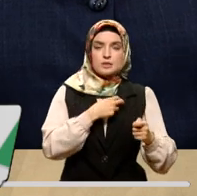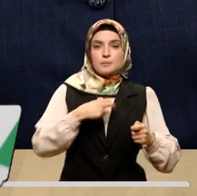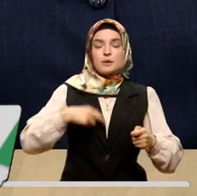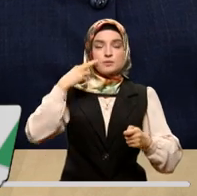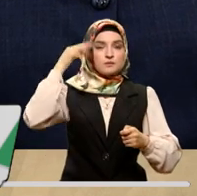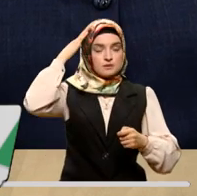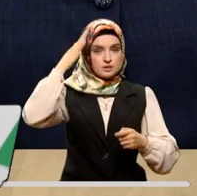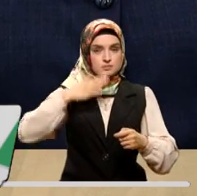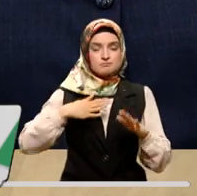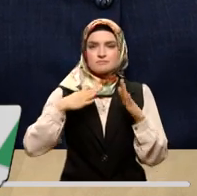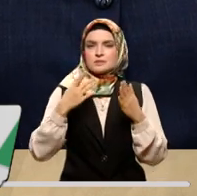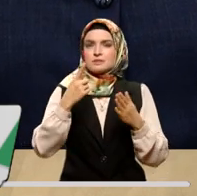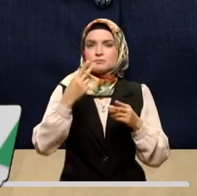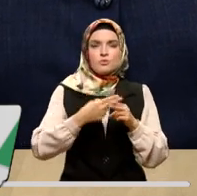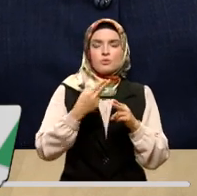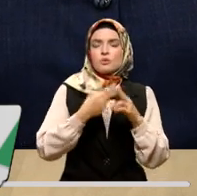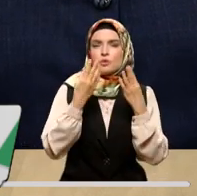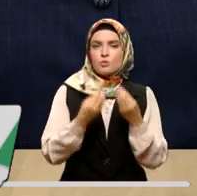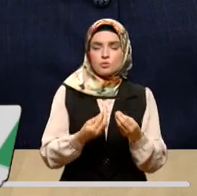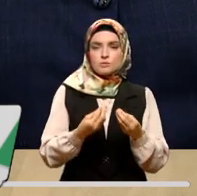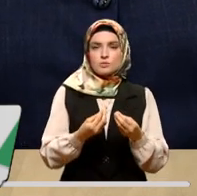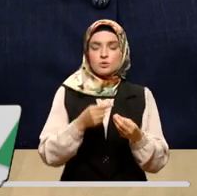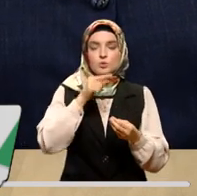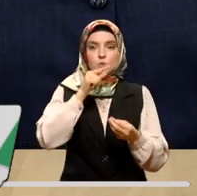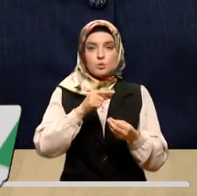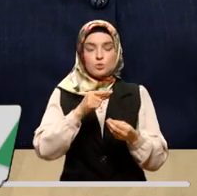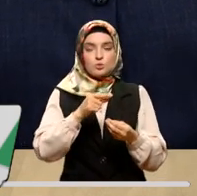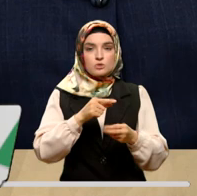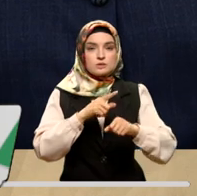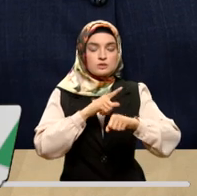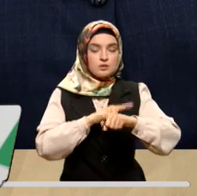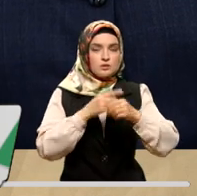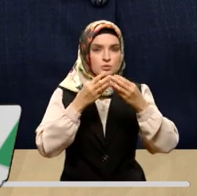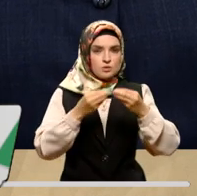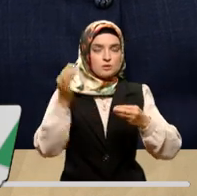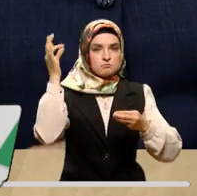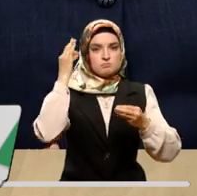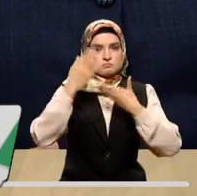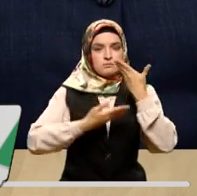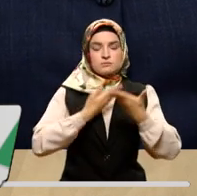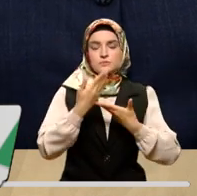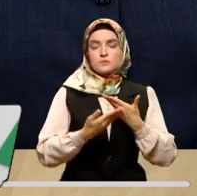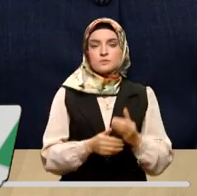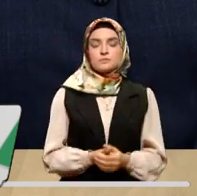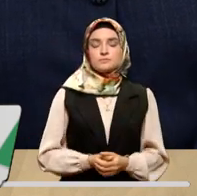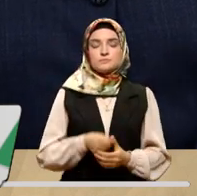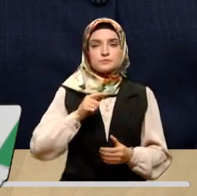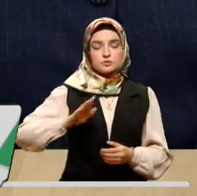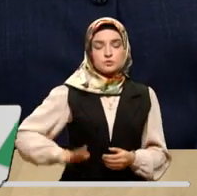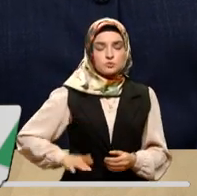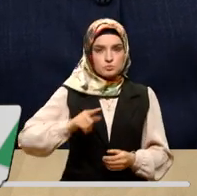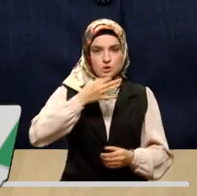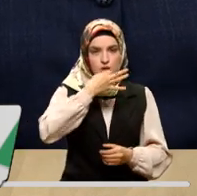modeldi? Yani evet, onun kronolojik bilgisini elbette ki vereceğiz. Bir çocuğumuzun bundan haberdar